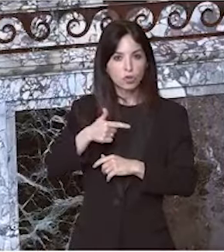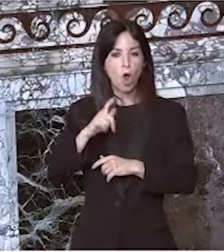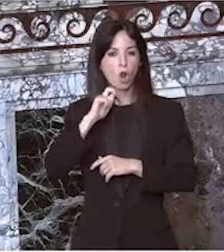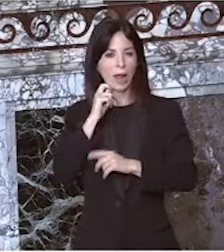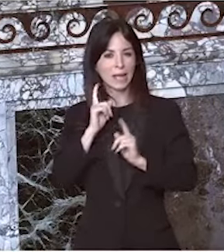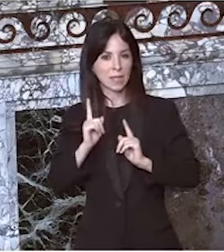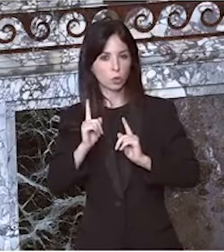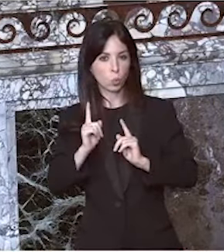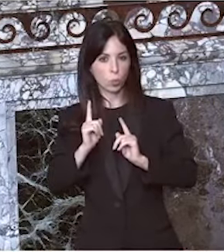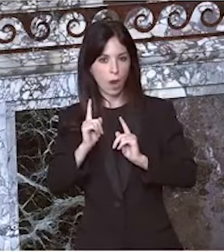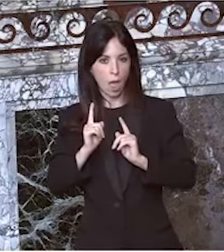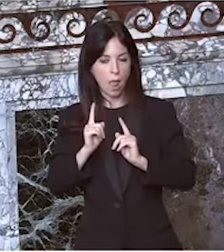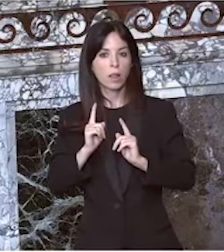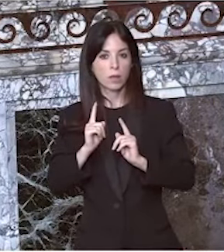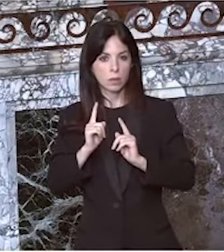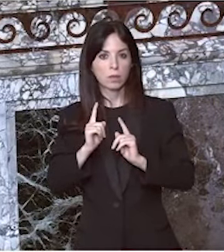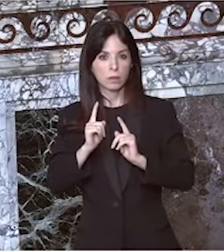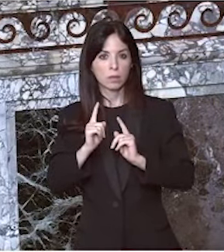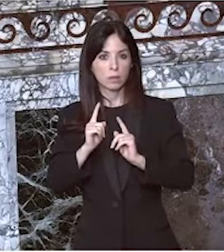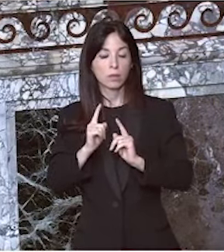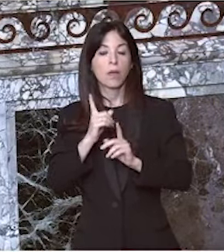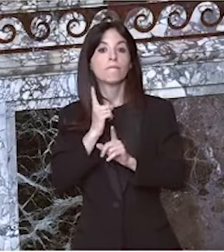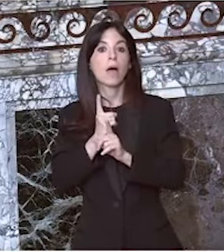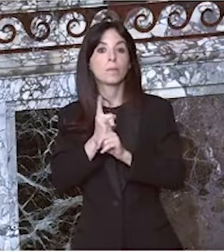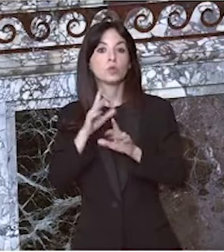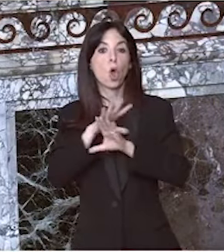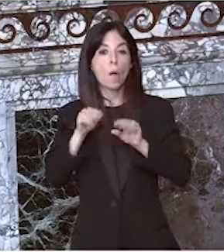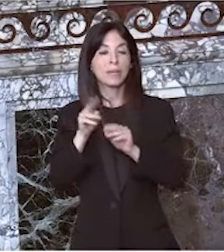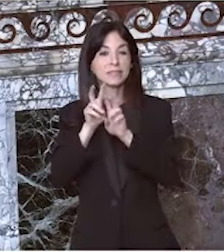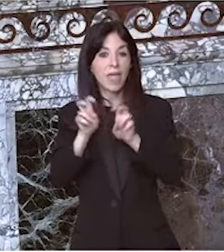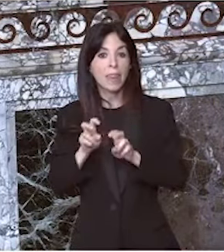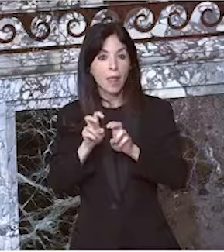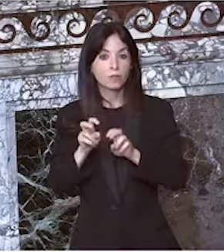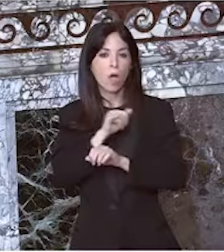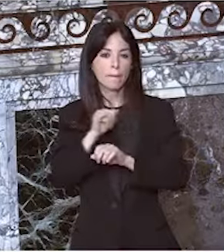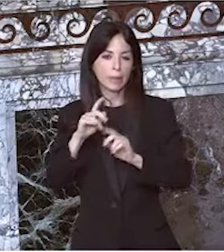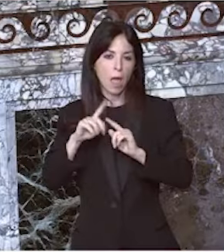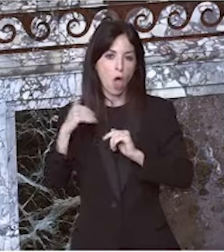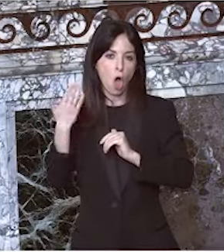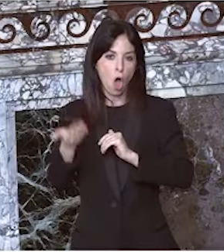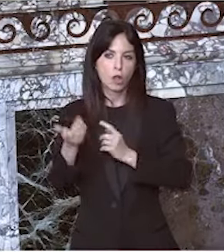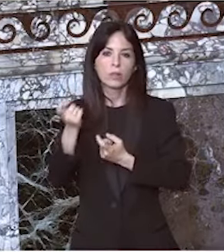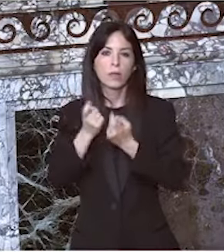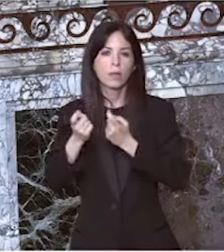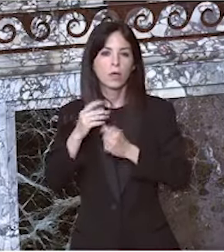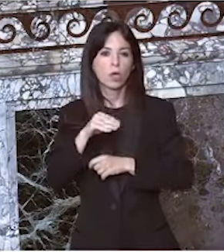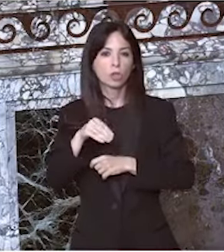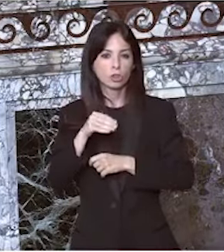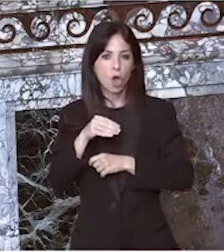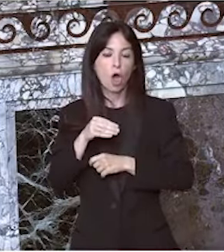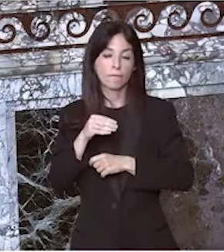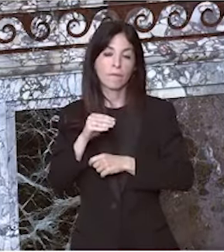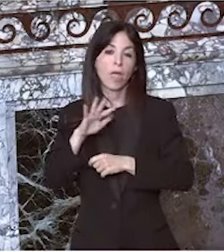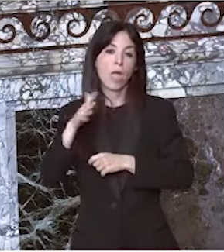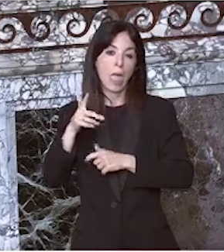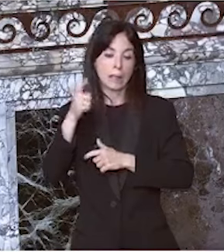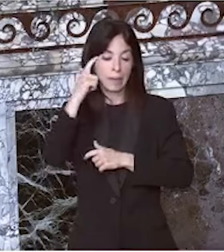naturale, che rappresentano oltre metà del fabbisogno complessivo di energia, provengono pressoché interamente da paesi